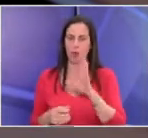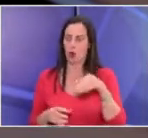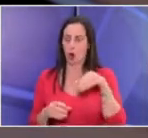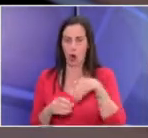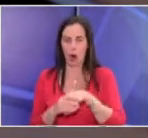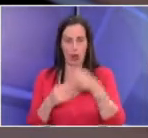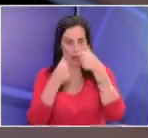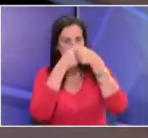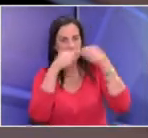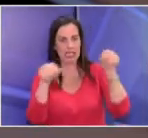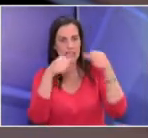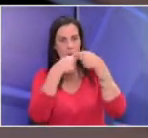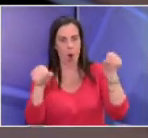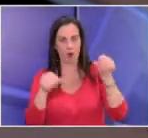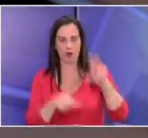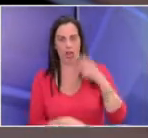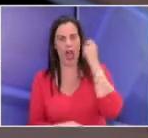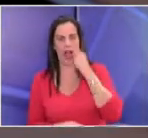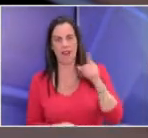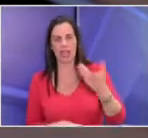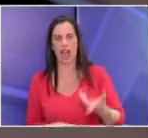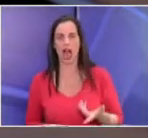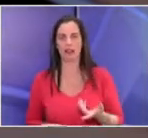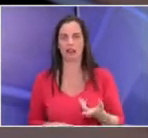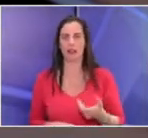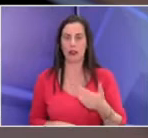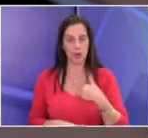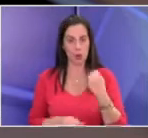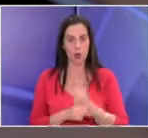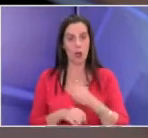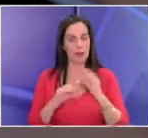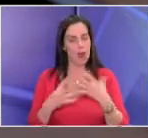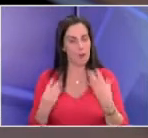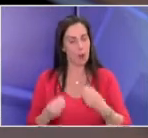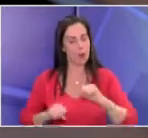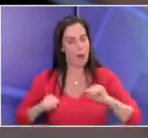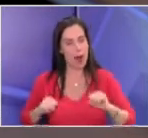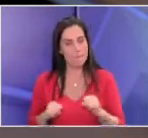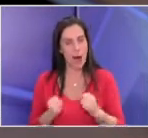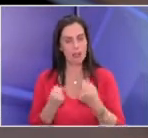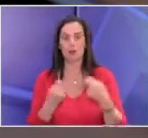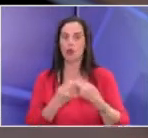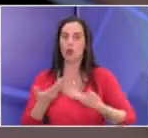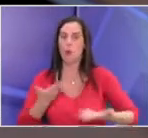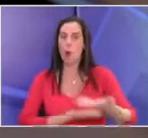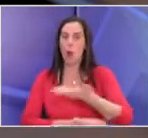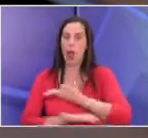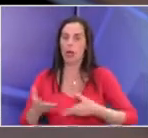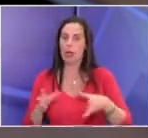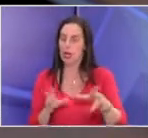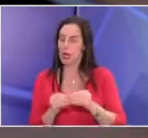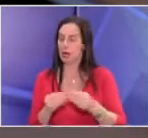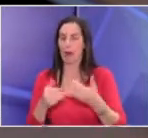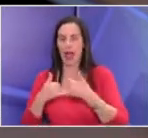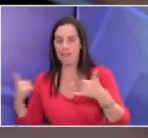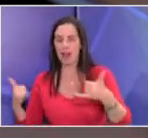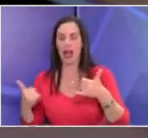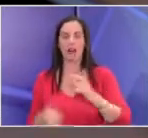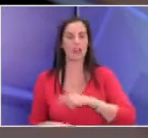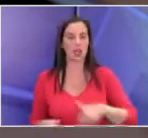שמשתחררים מוקדם אלינו. אנחנו בונים להם תוכניות שיקום לפי הצרכים שלהם. התוכניות כוללות בדרך כלל טיפול פרטני, טיפול